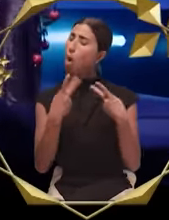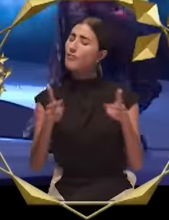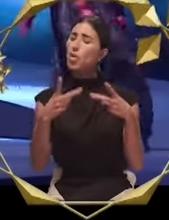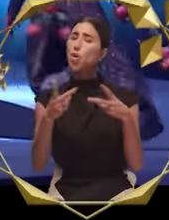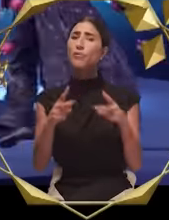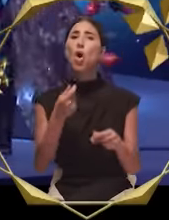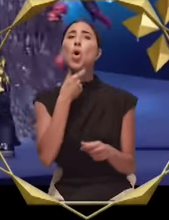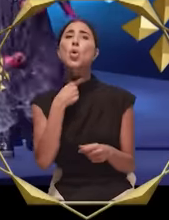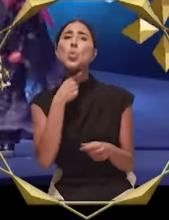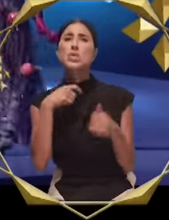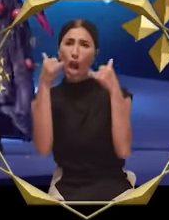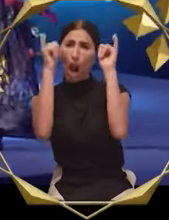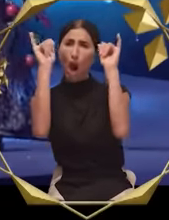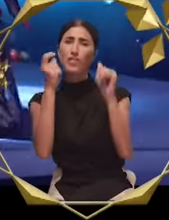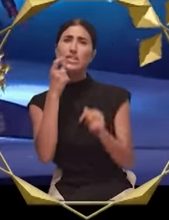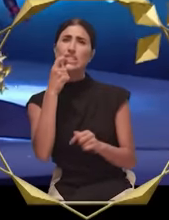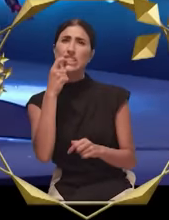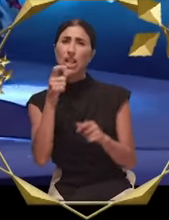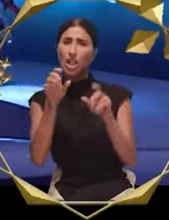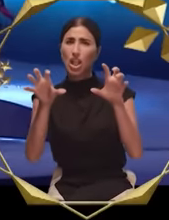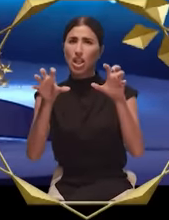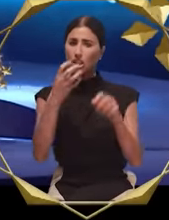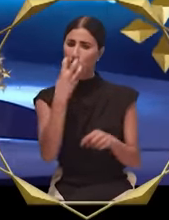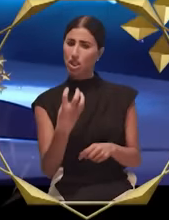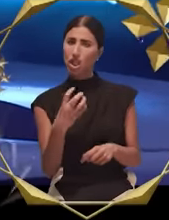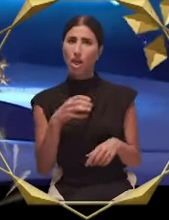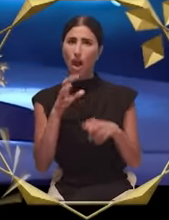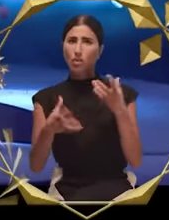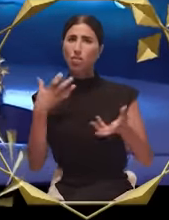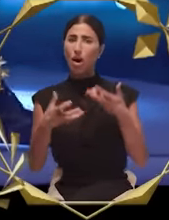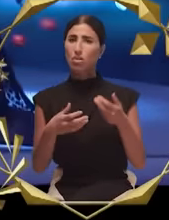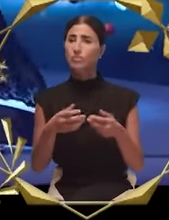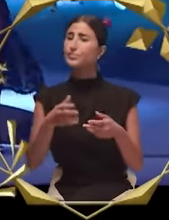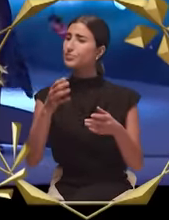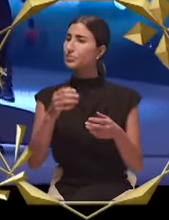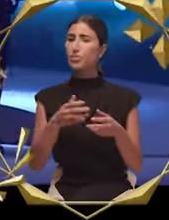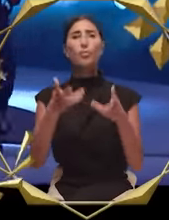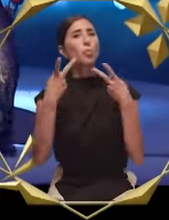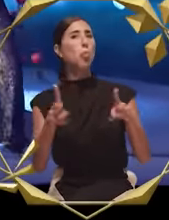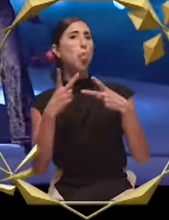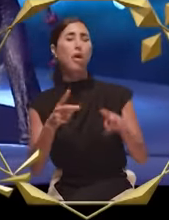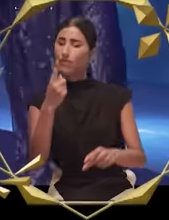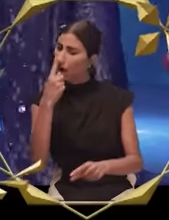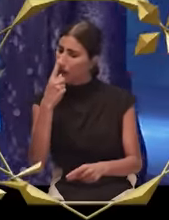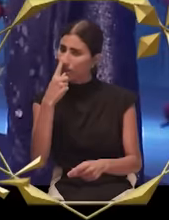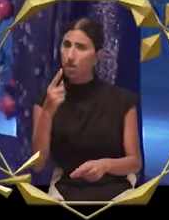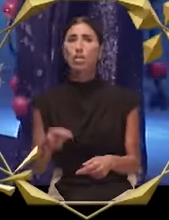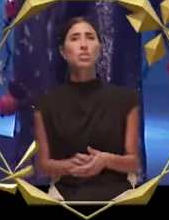تأتيك لوز خروف سن تنين حالا في